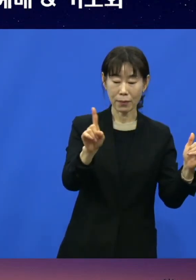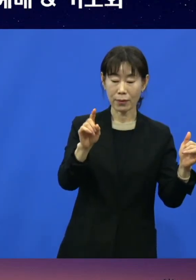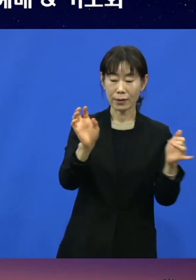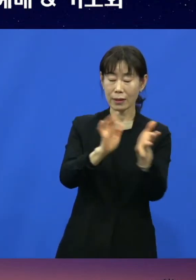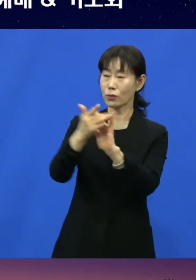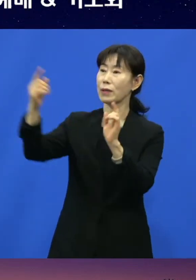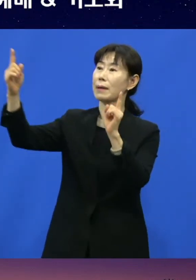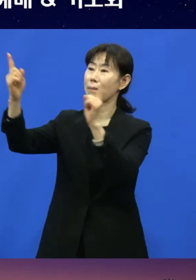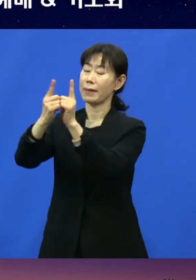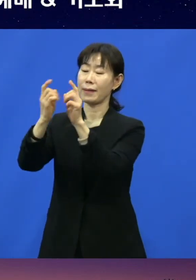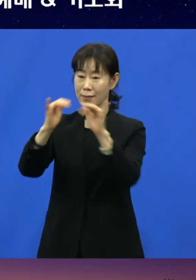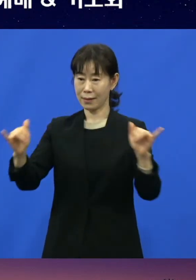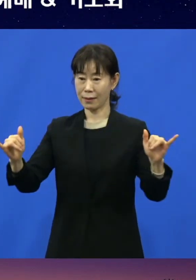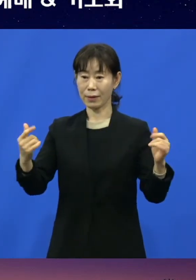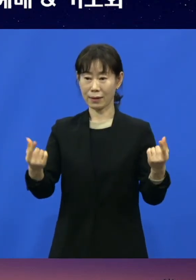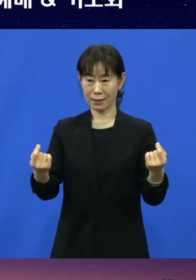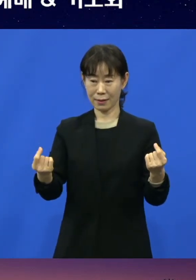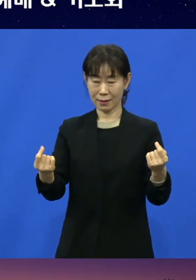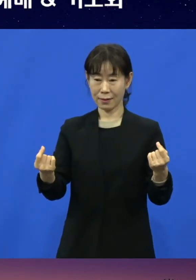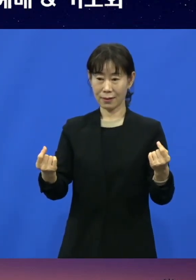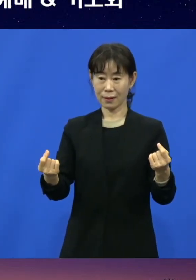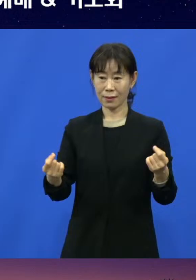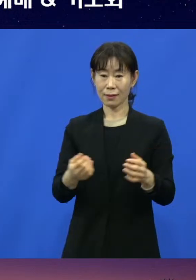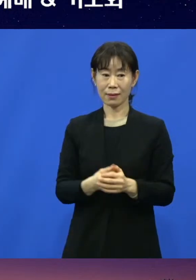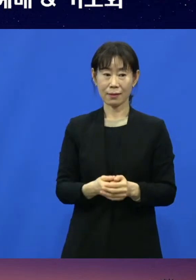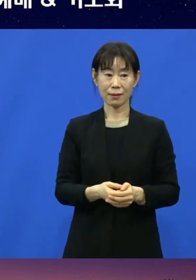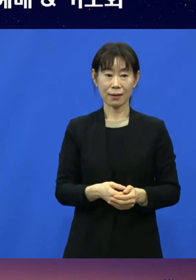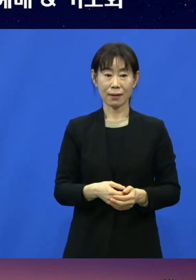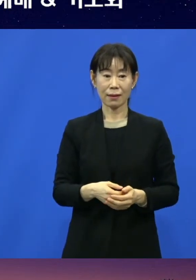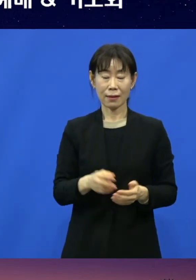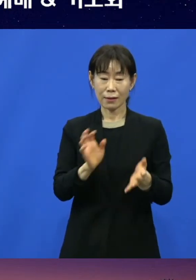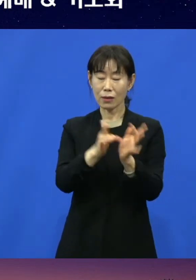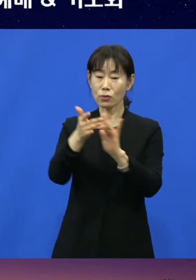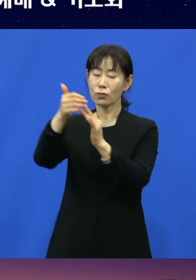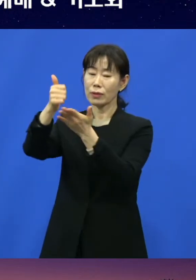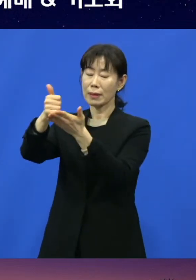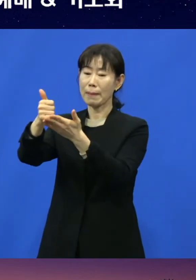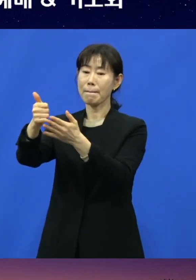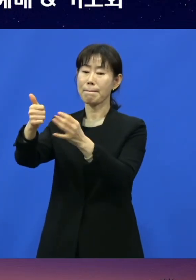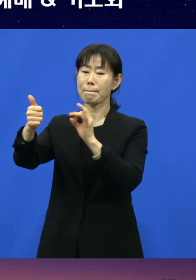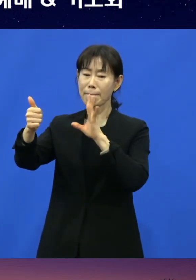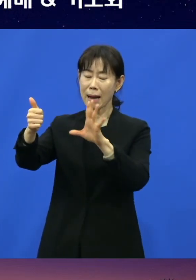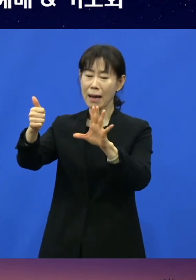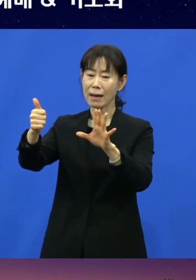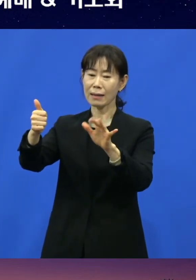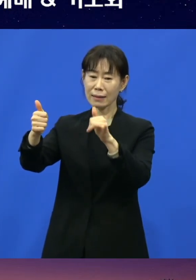난 이 보화 때문에 난 다른 건 다 잃어버려도 괜찮다는 거잖아요.